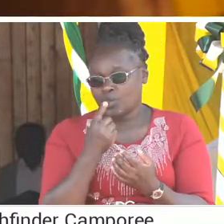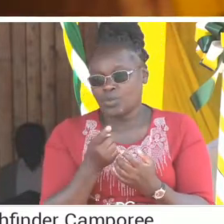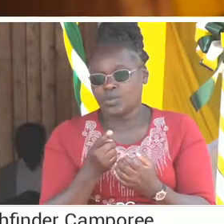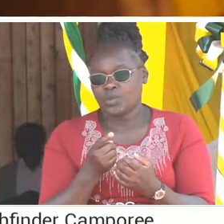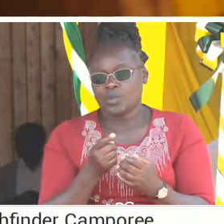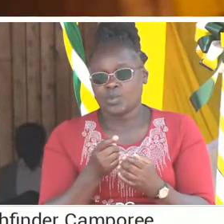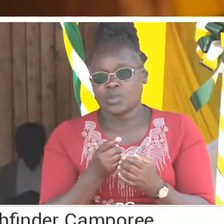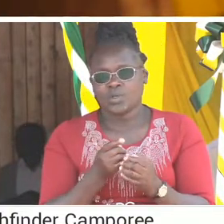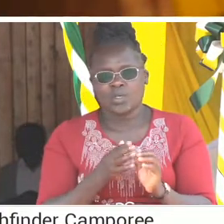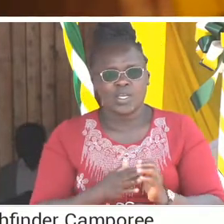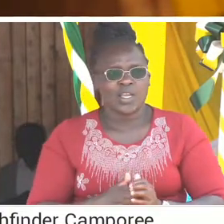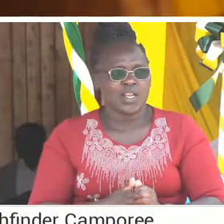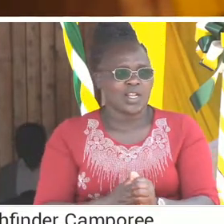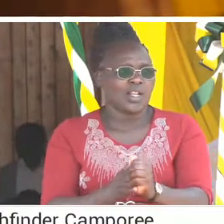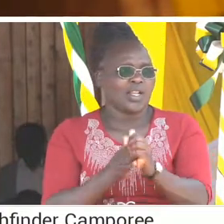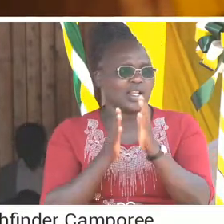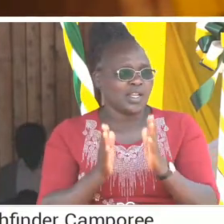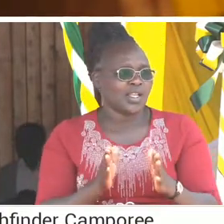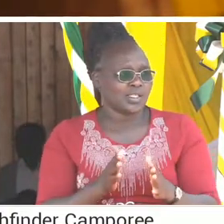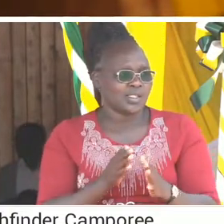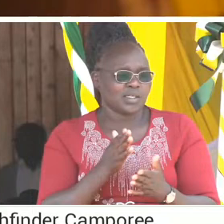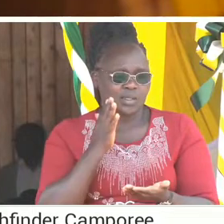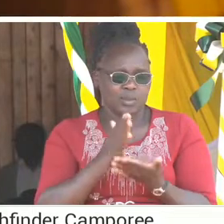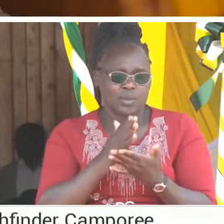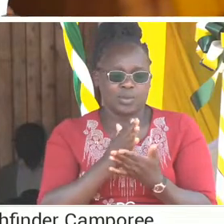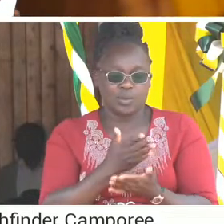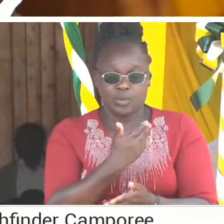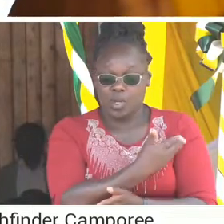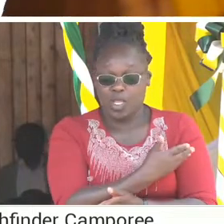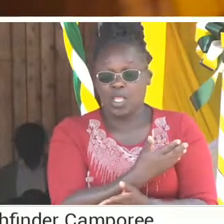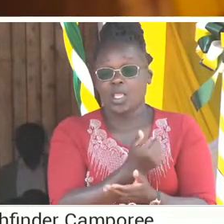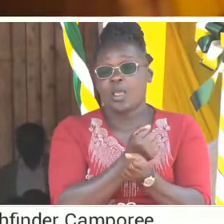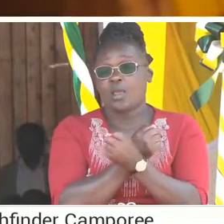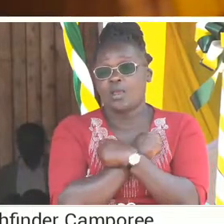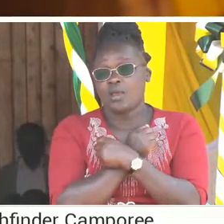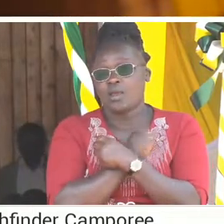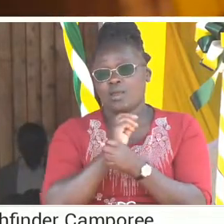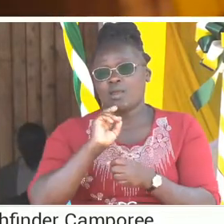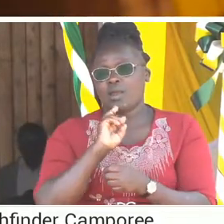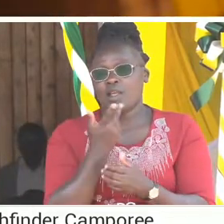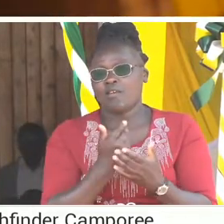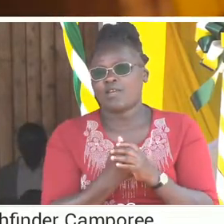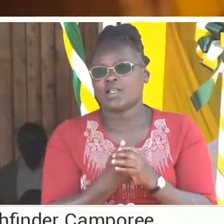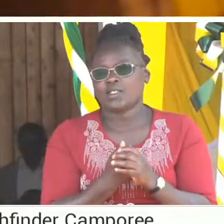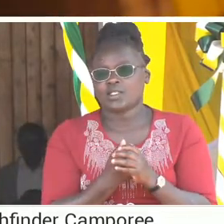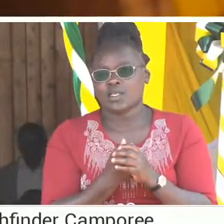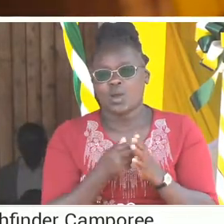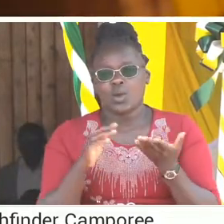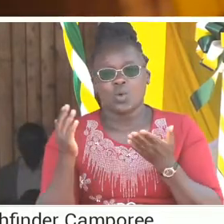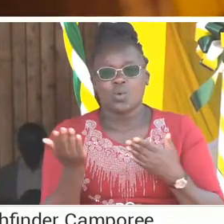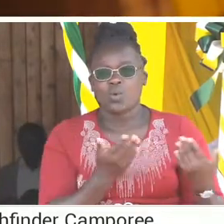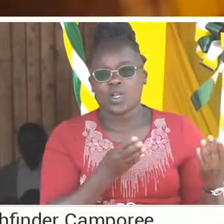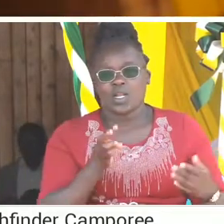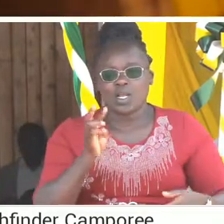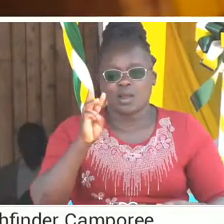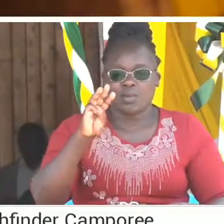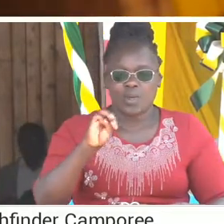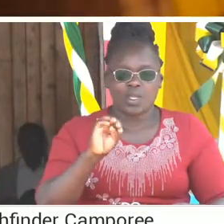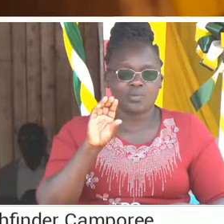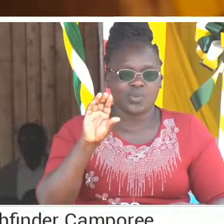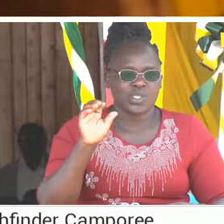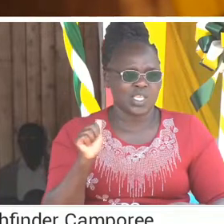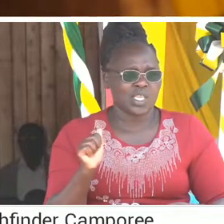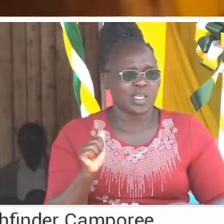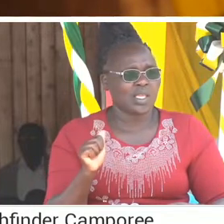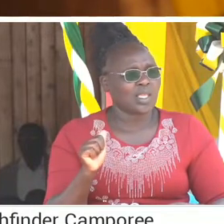viongozi ambao wanatupenda sana. Ningependa kukaribisha mheshimiwa Laldim na mheshimiwa wetu Sangute